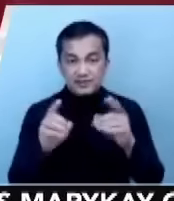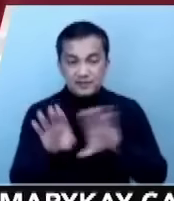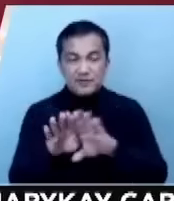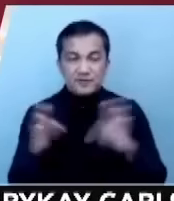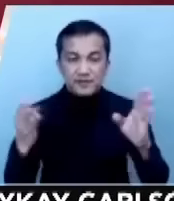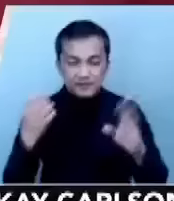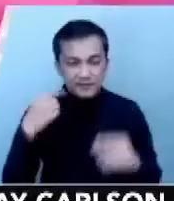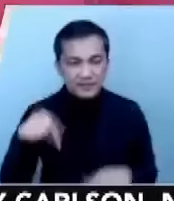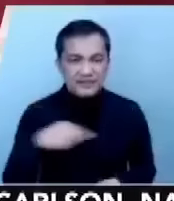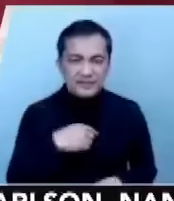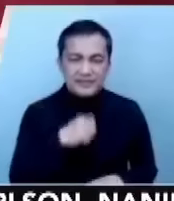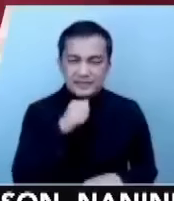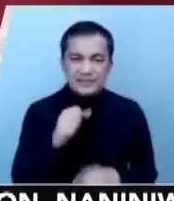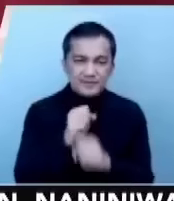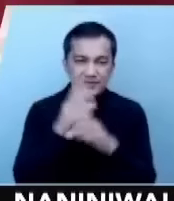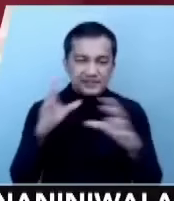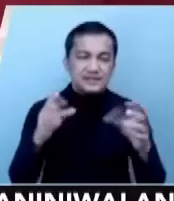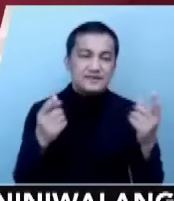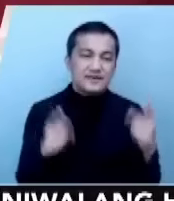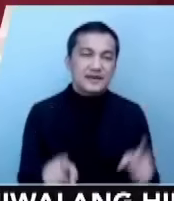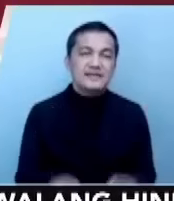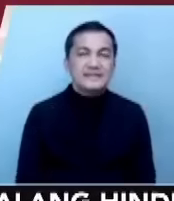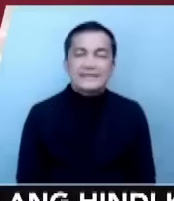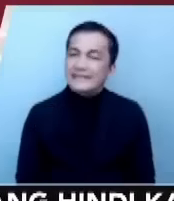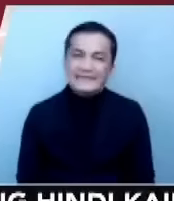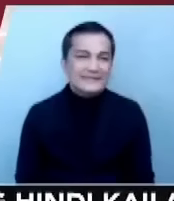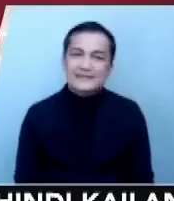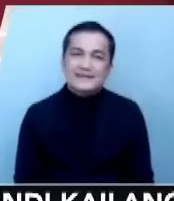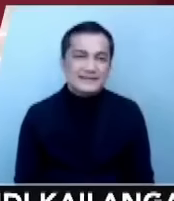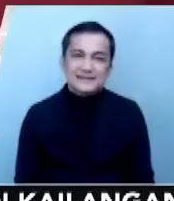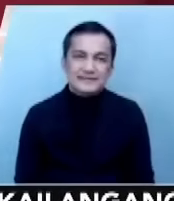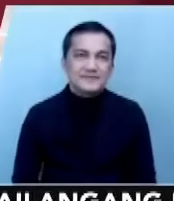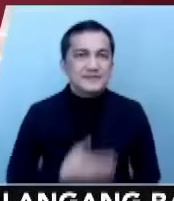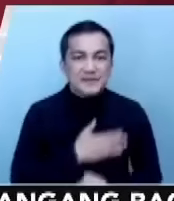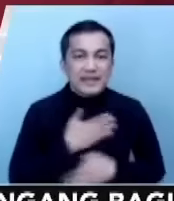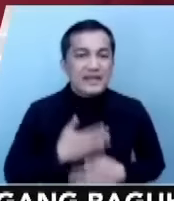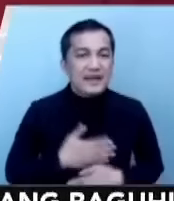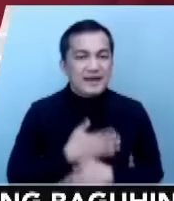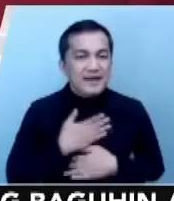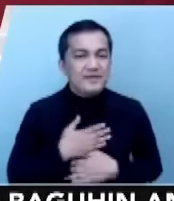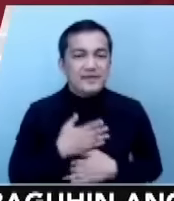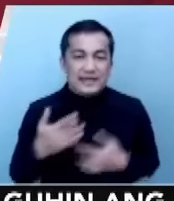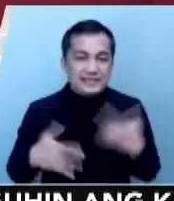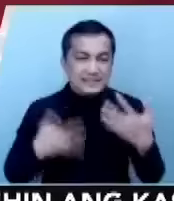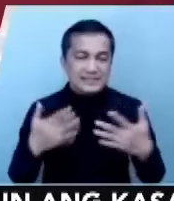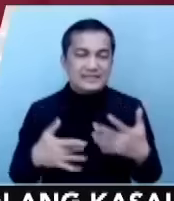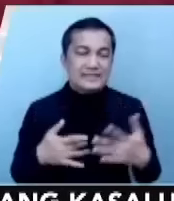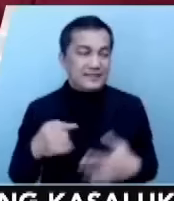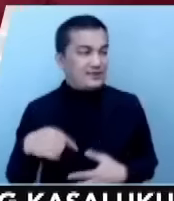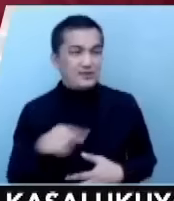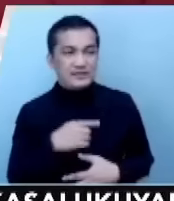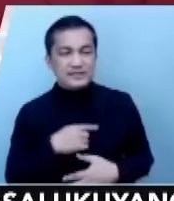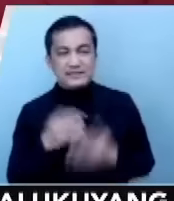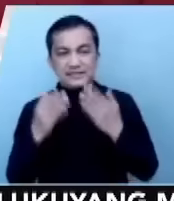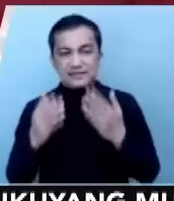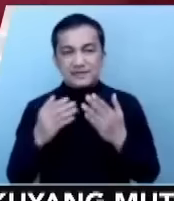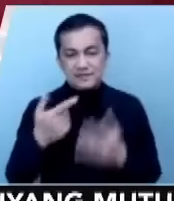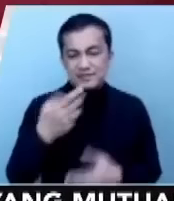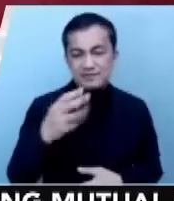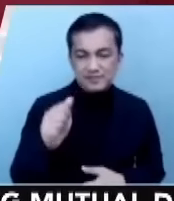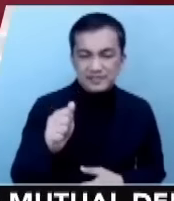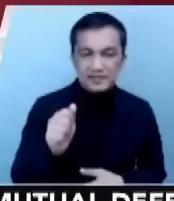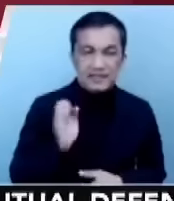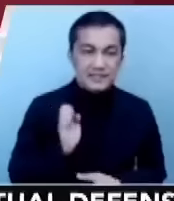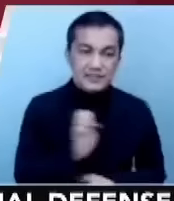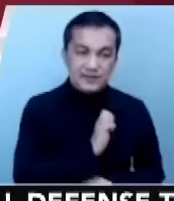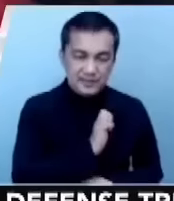na mangyayari pala siya. So, very happy, very excited, and we're very grateful to the GMA executives